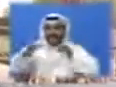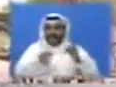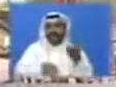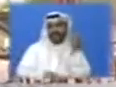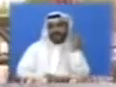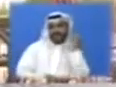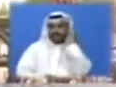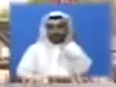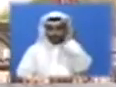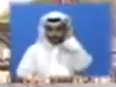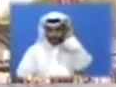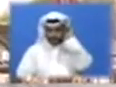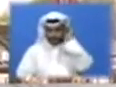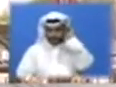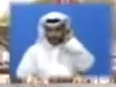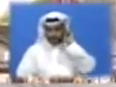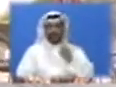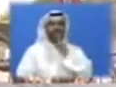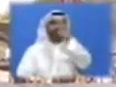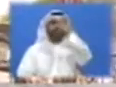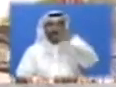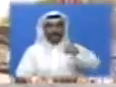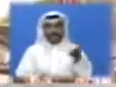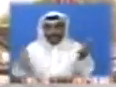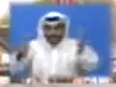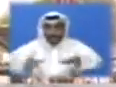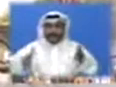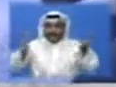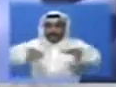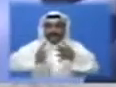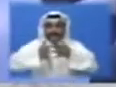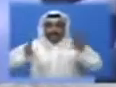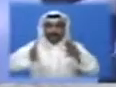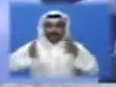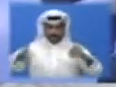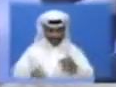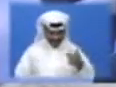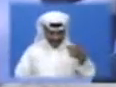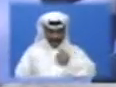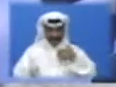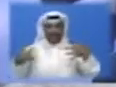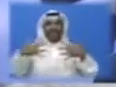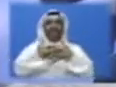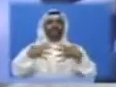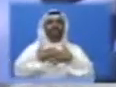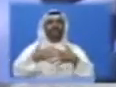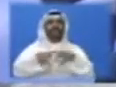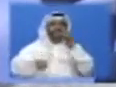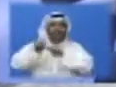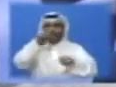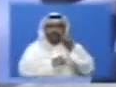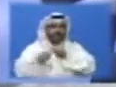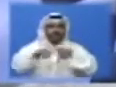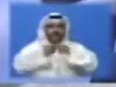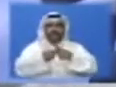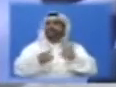سنين بدت، وان شاء الله قاعد تكبر كل سنة عن سنة. شركتنا شغالة في العشب الصناعي